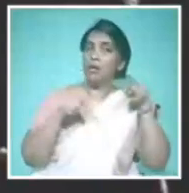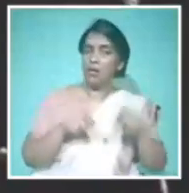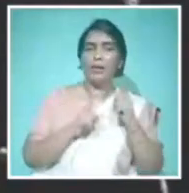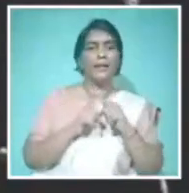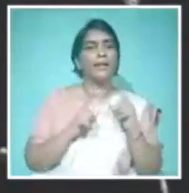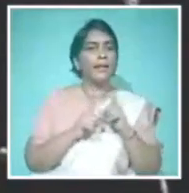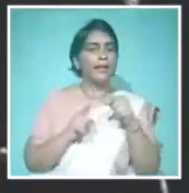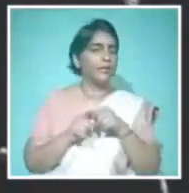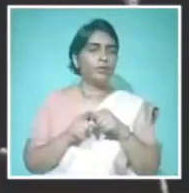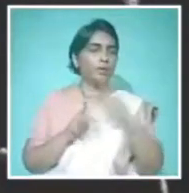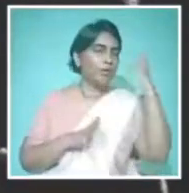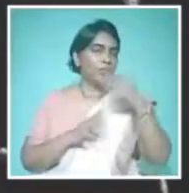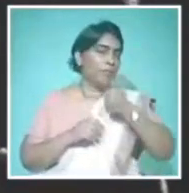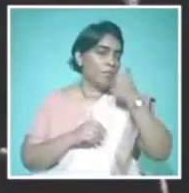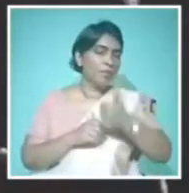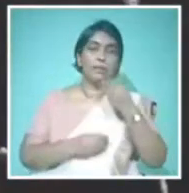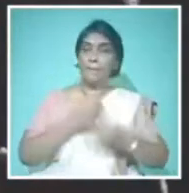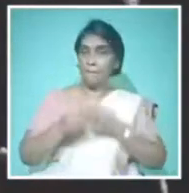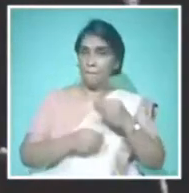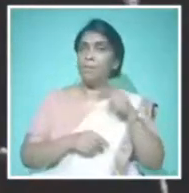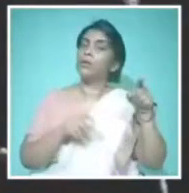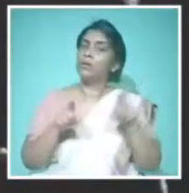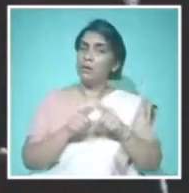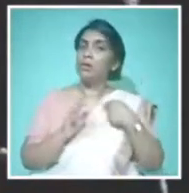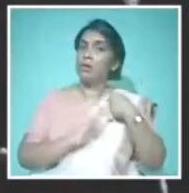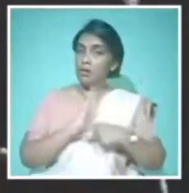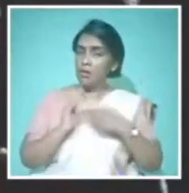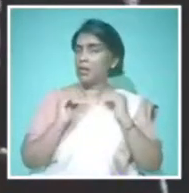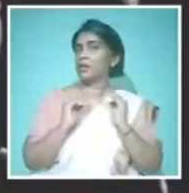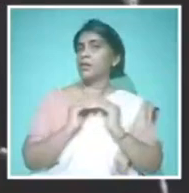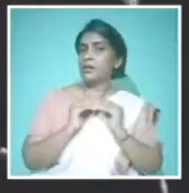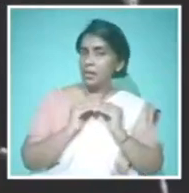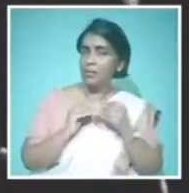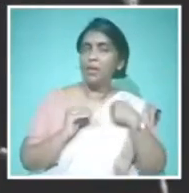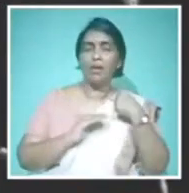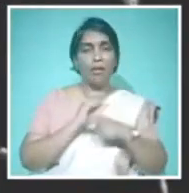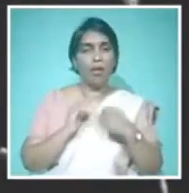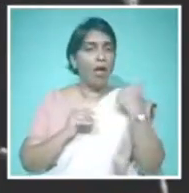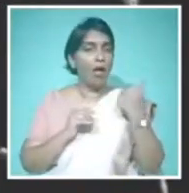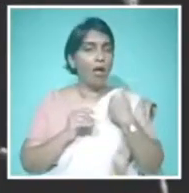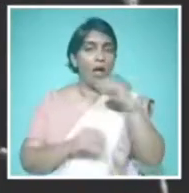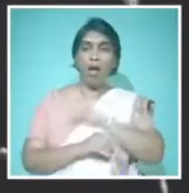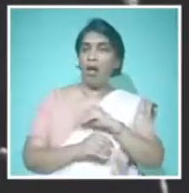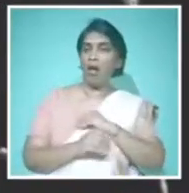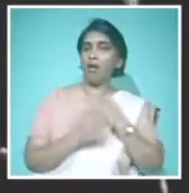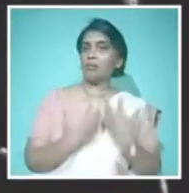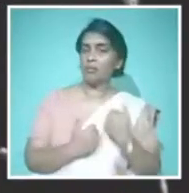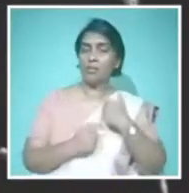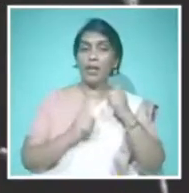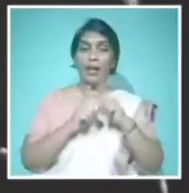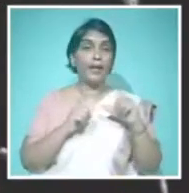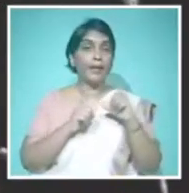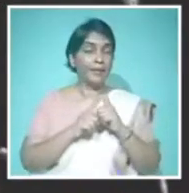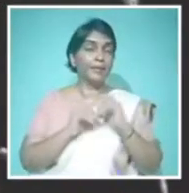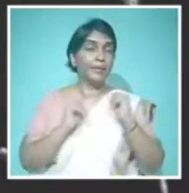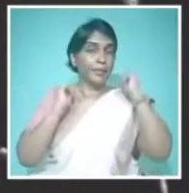apne kianne loke honda berada pulak insa apairat galapane vidyat apairat alat ada ayam hatan ne puluang adia apne berada